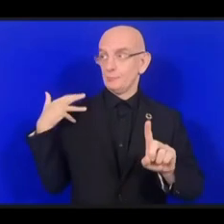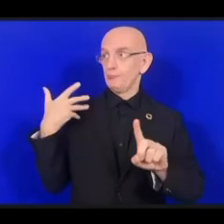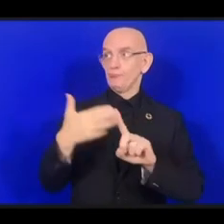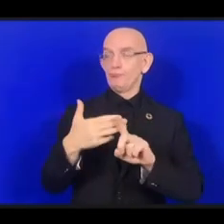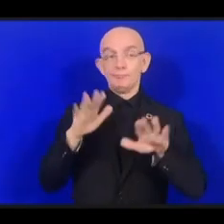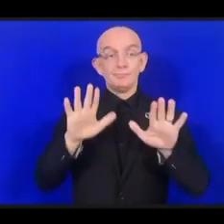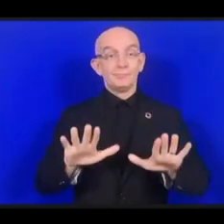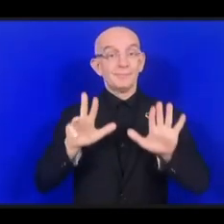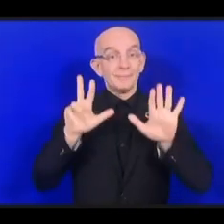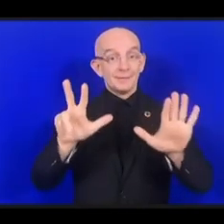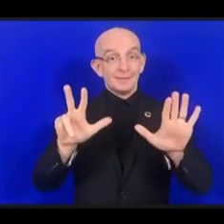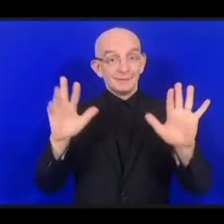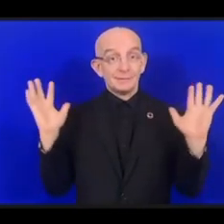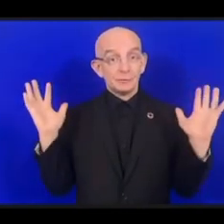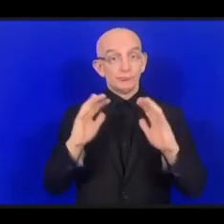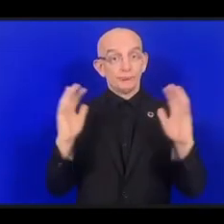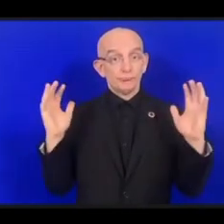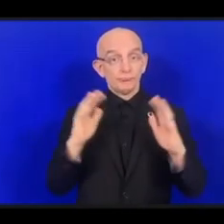Rebecca，